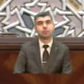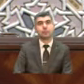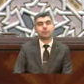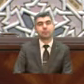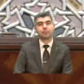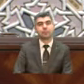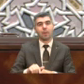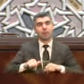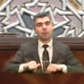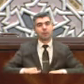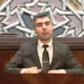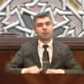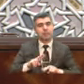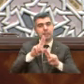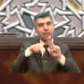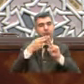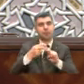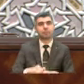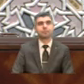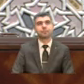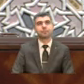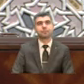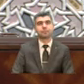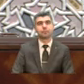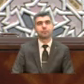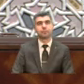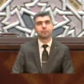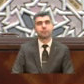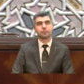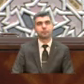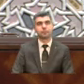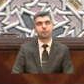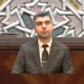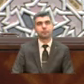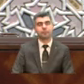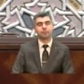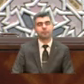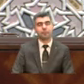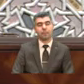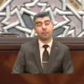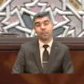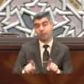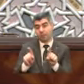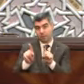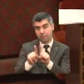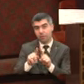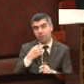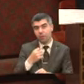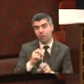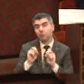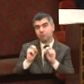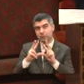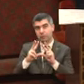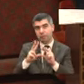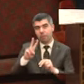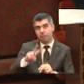كلمه لكم سيد الوزير للرد. لا، هو هذه المسألة هذه صحيح